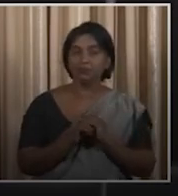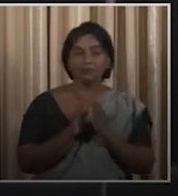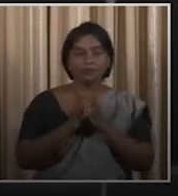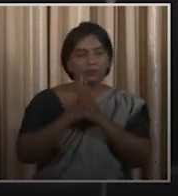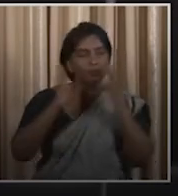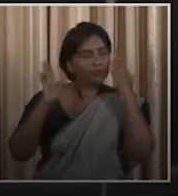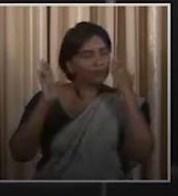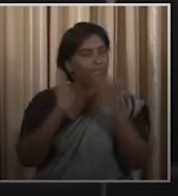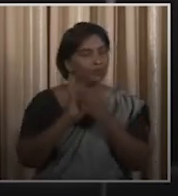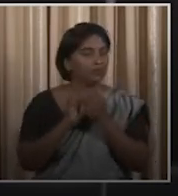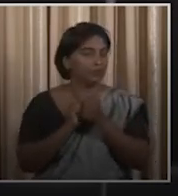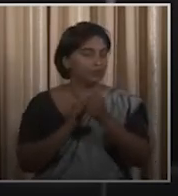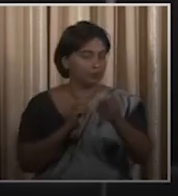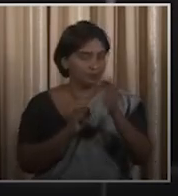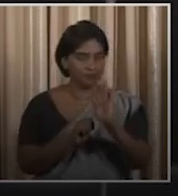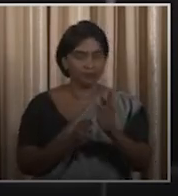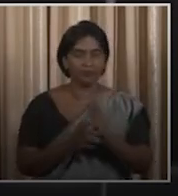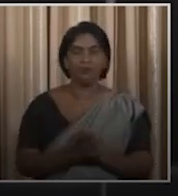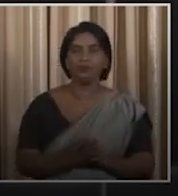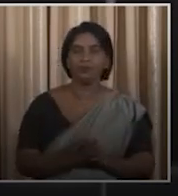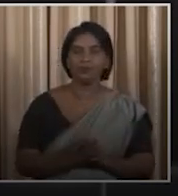ගැඹුරින් විග්‍රහ කළා